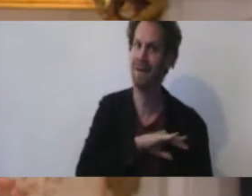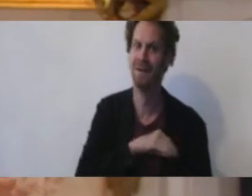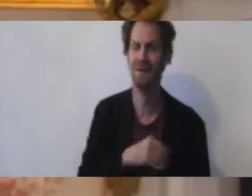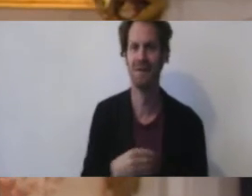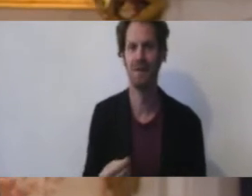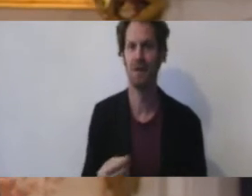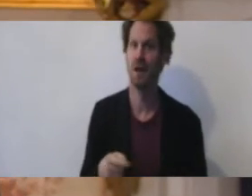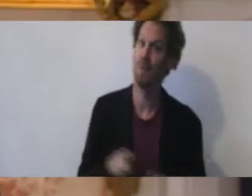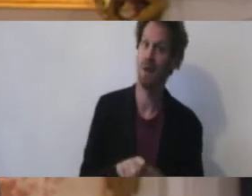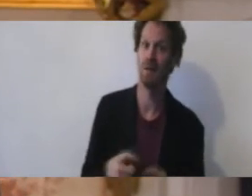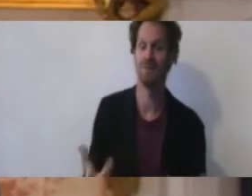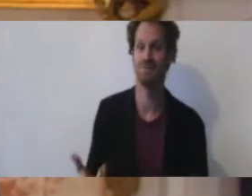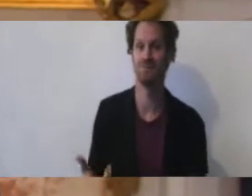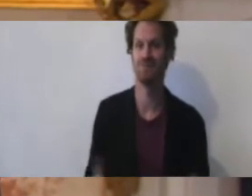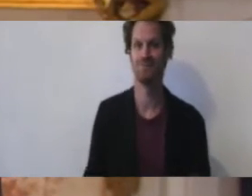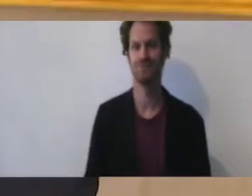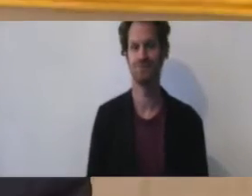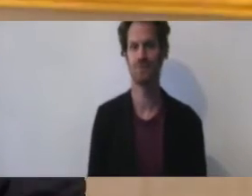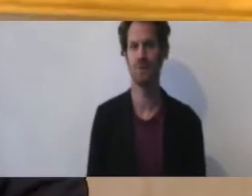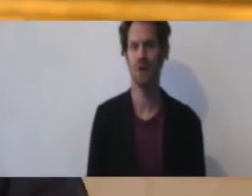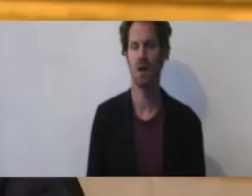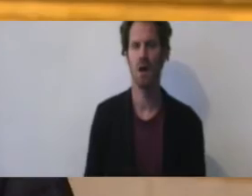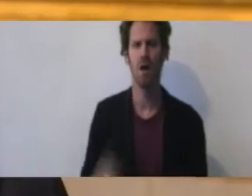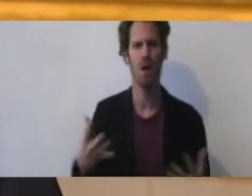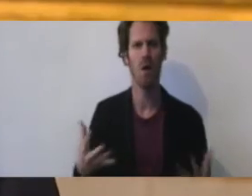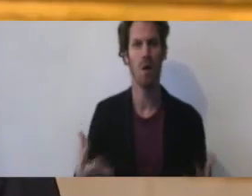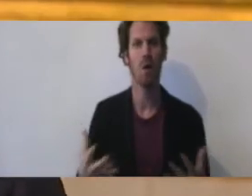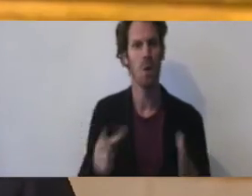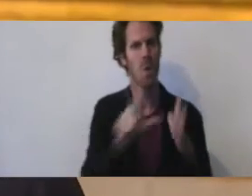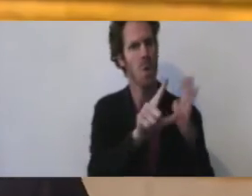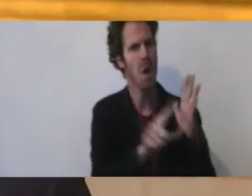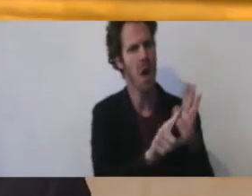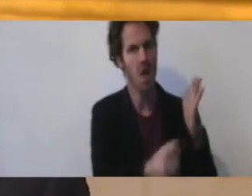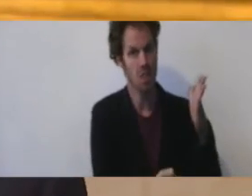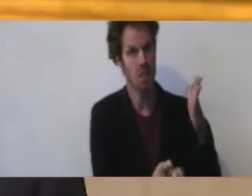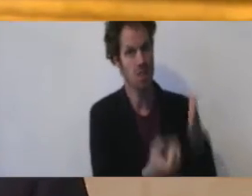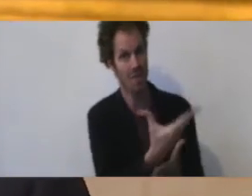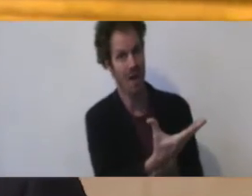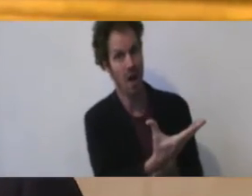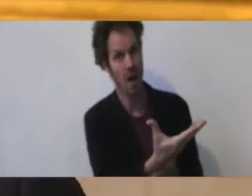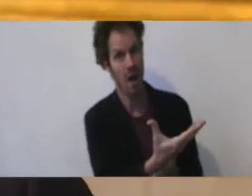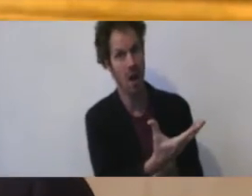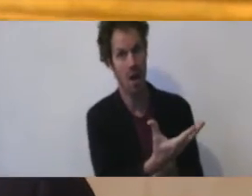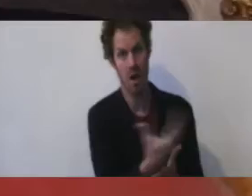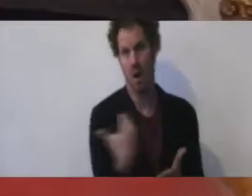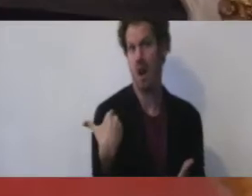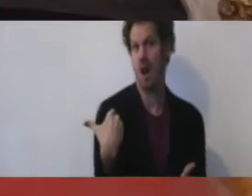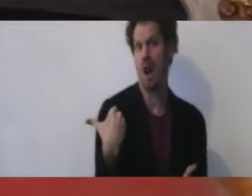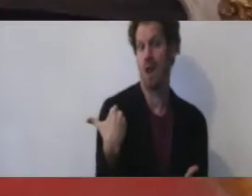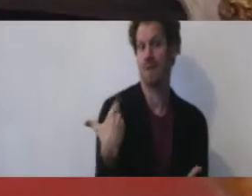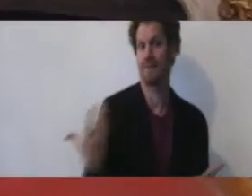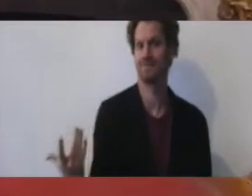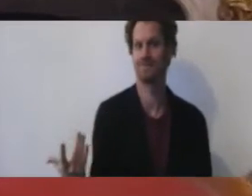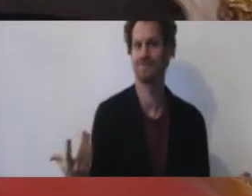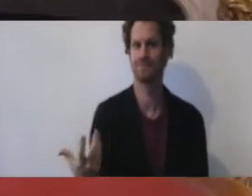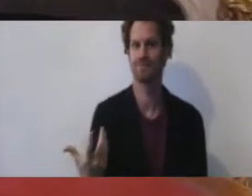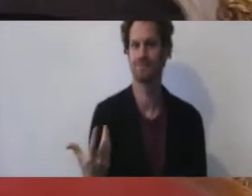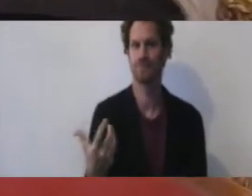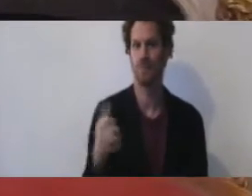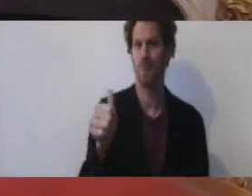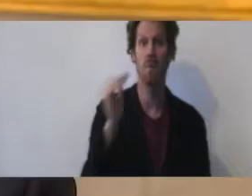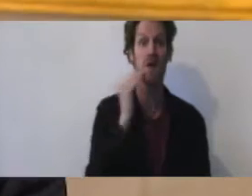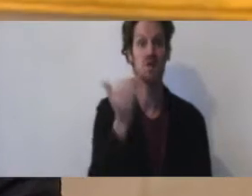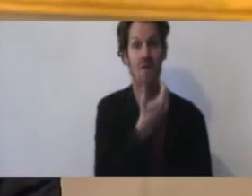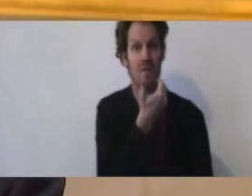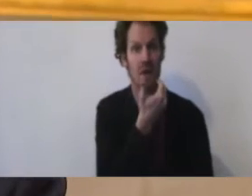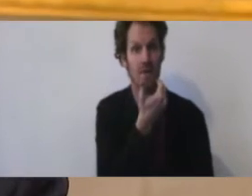la lutte contre le chômage de grandes réformes ont également été menées tout au long de l'année qui s'achève ainsi à partir du 1er